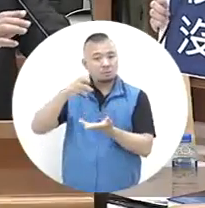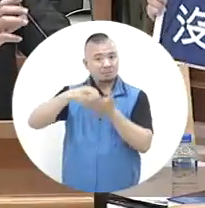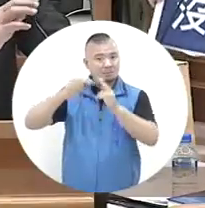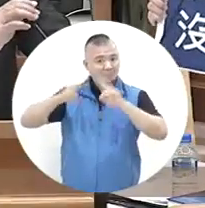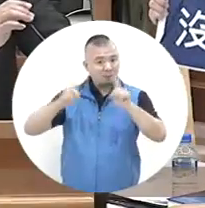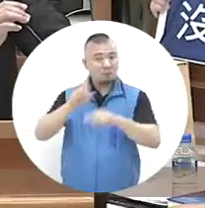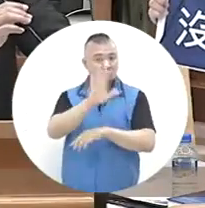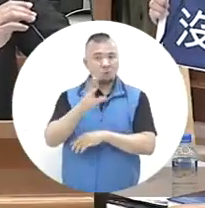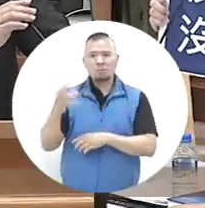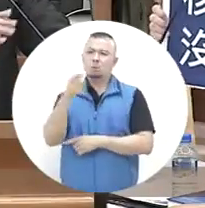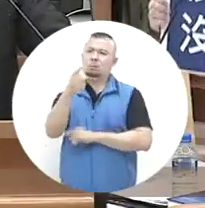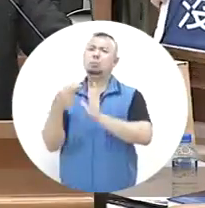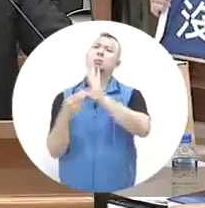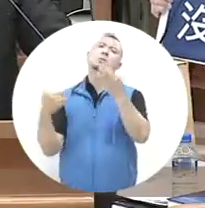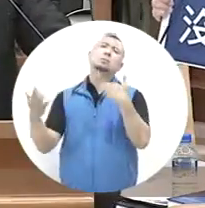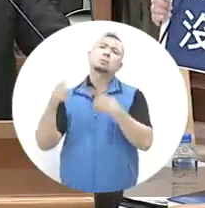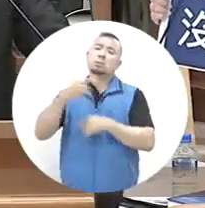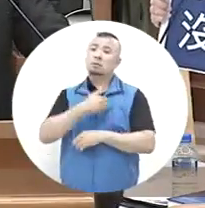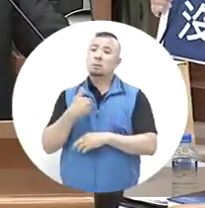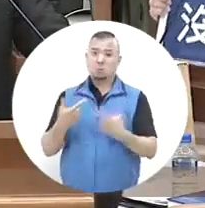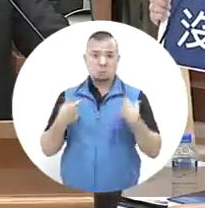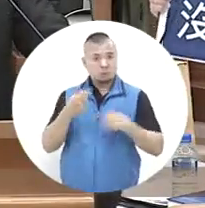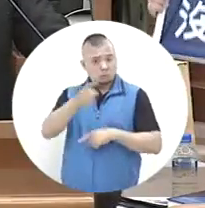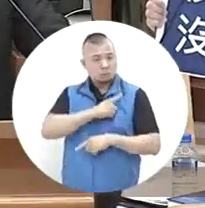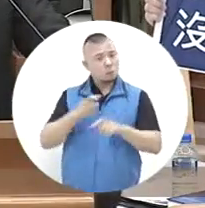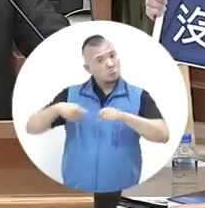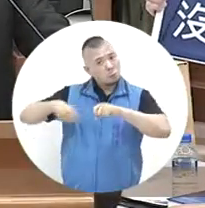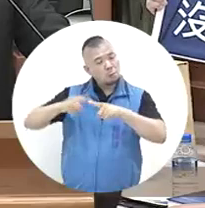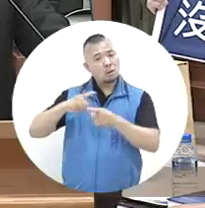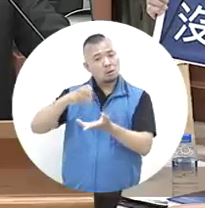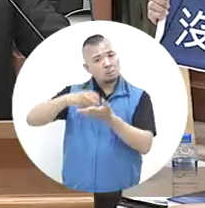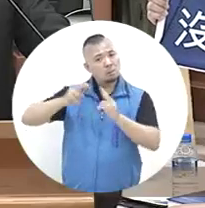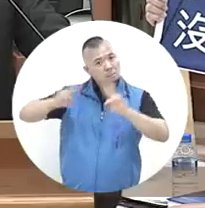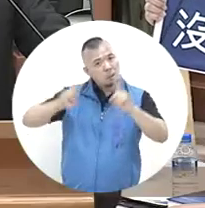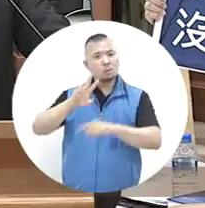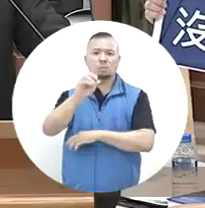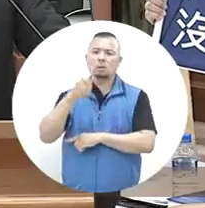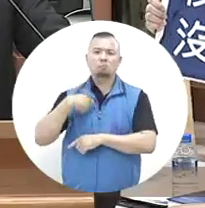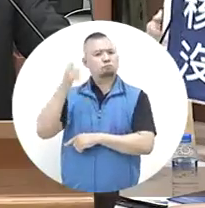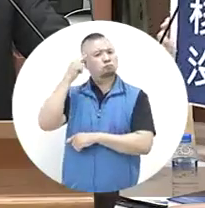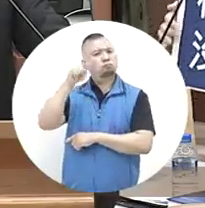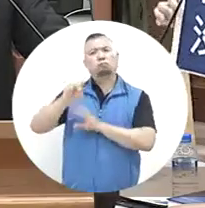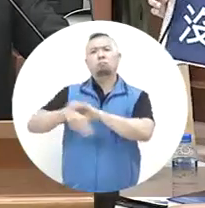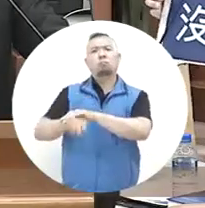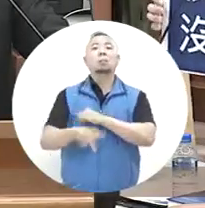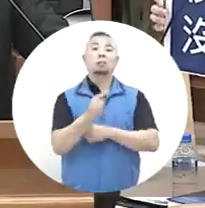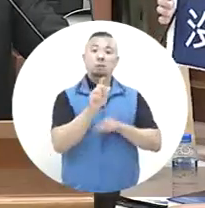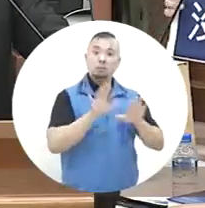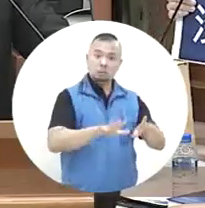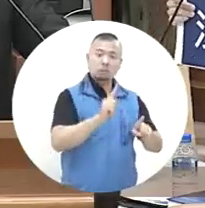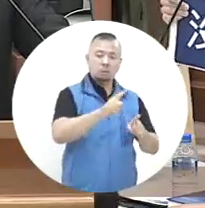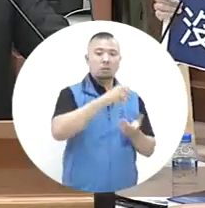啊！能源的配比里面有没有核电？我认为你没有想法。 现阶段有核电。